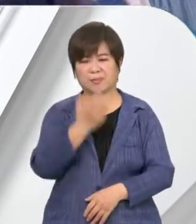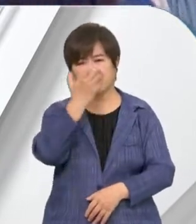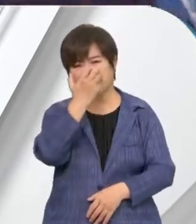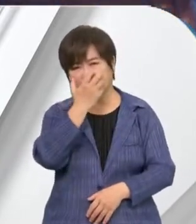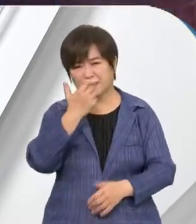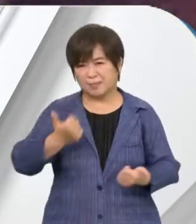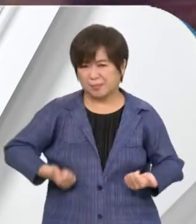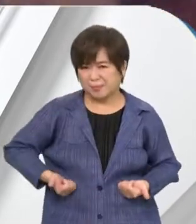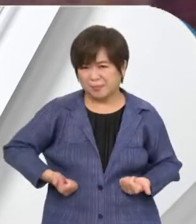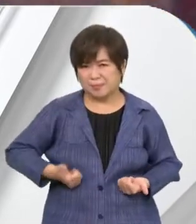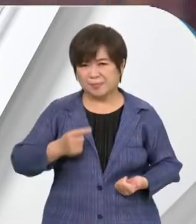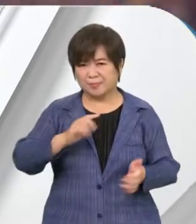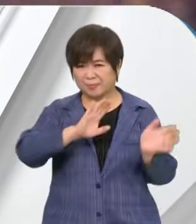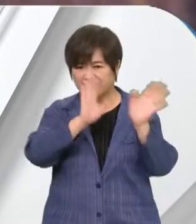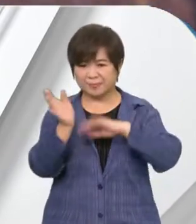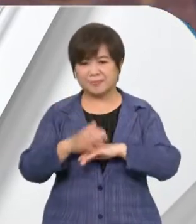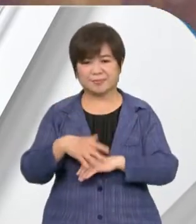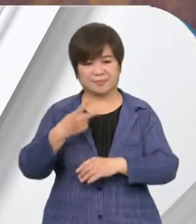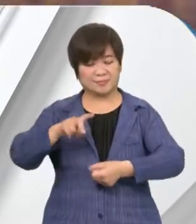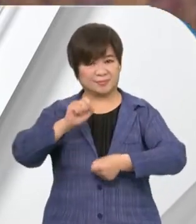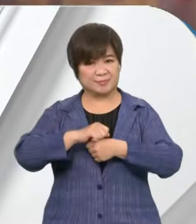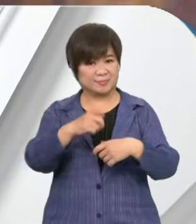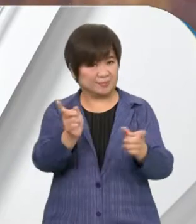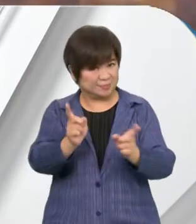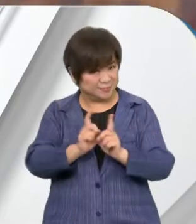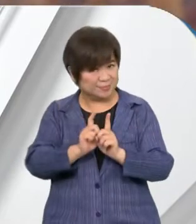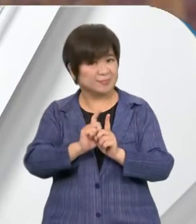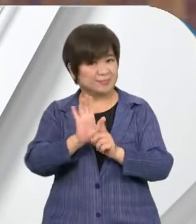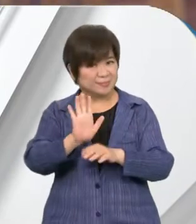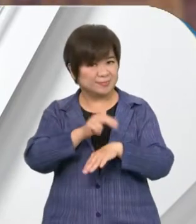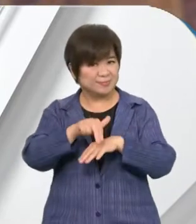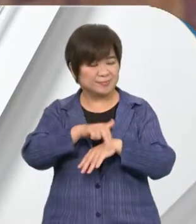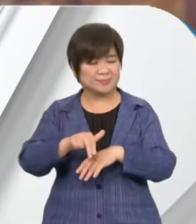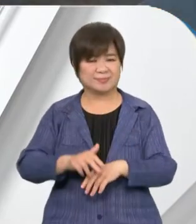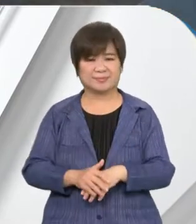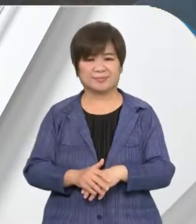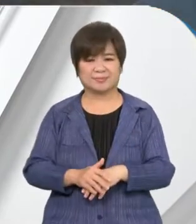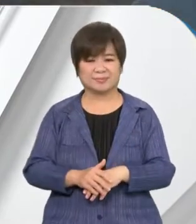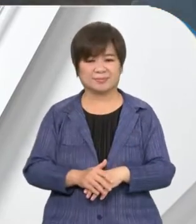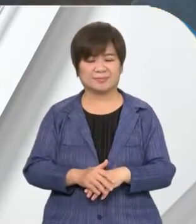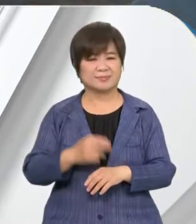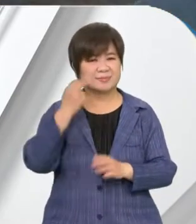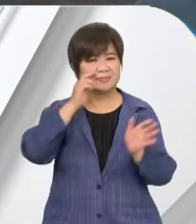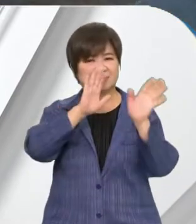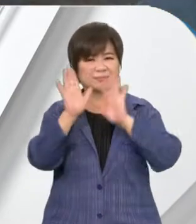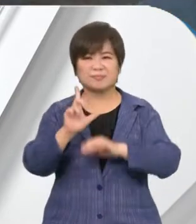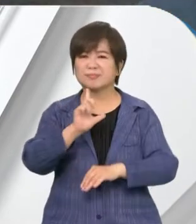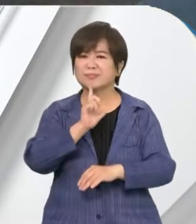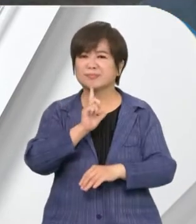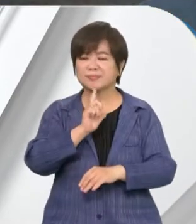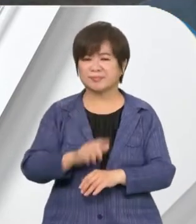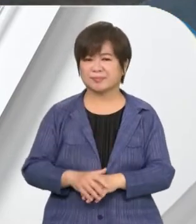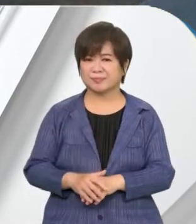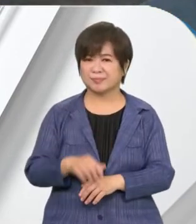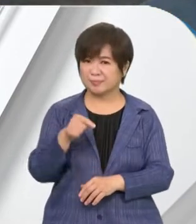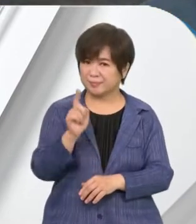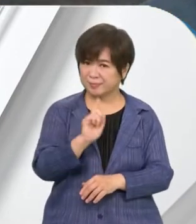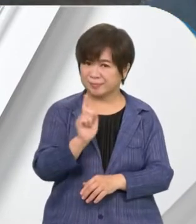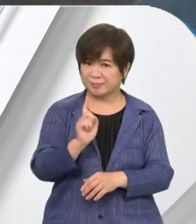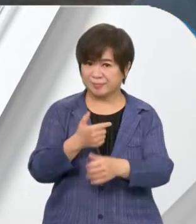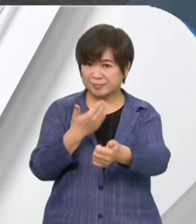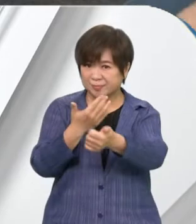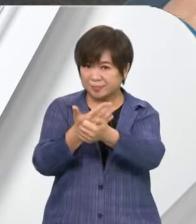酷嘅风格，同时每个人情都感同灵感因素， 情感非常丰富，所以呢是一部会让人